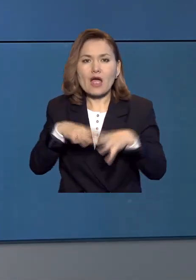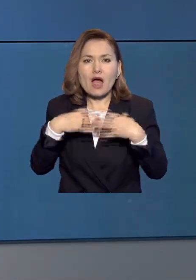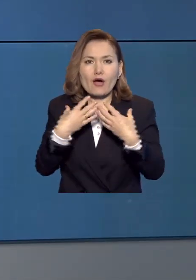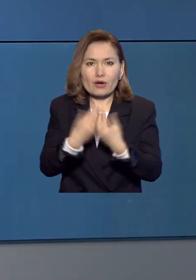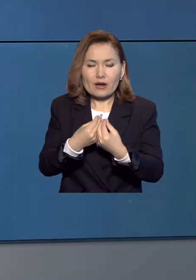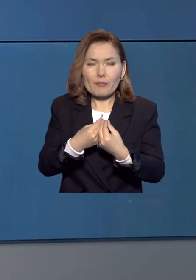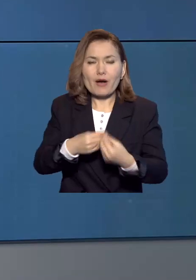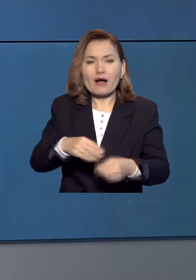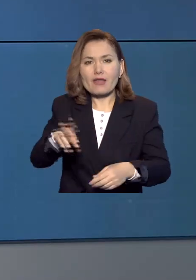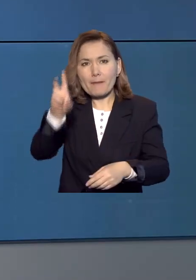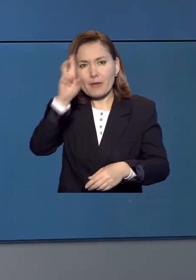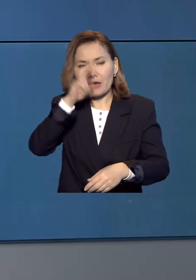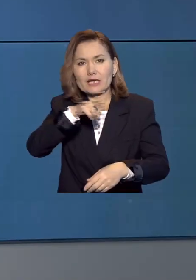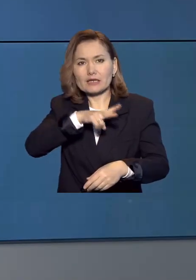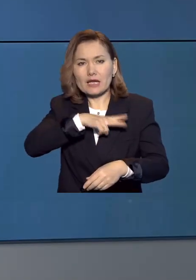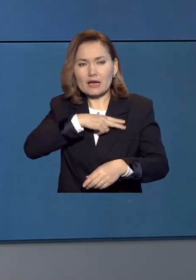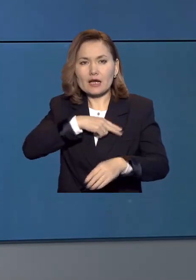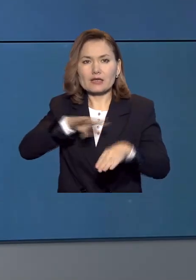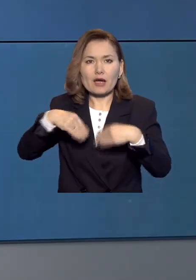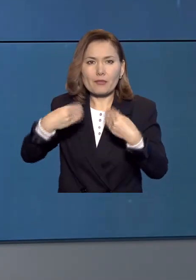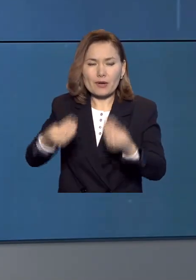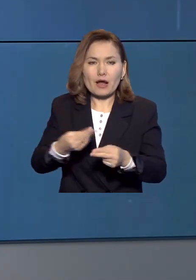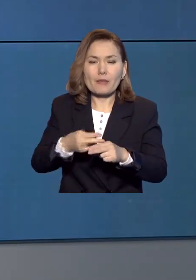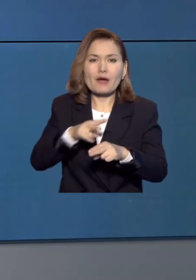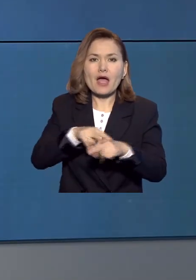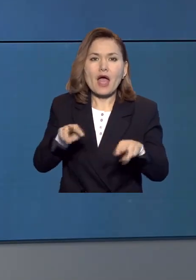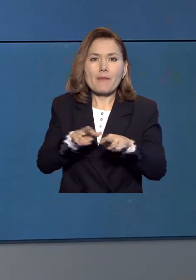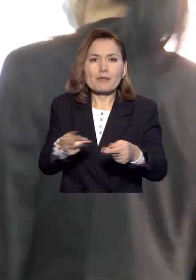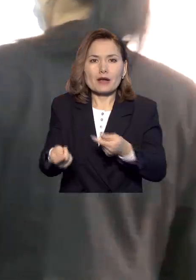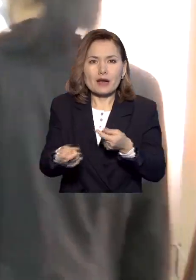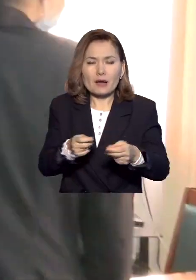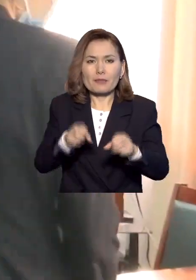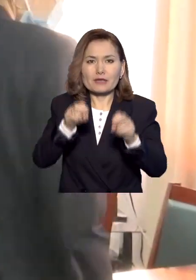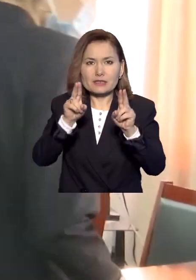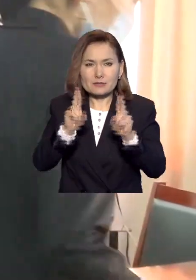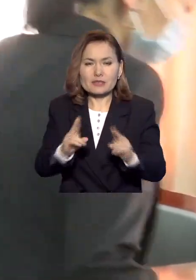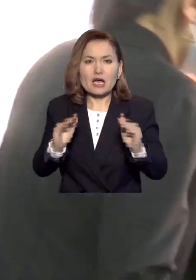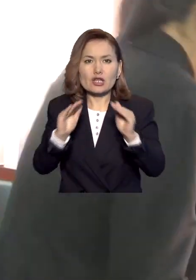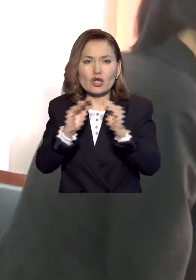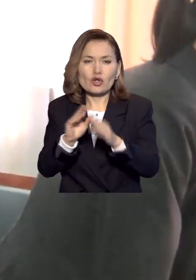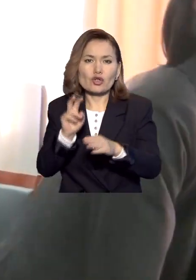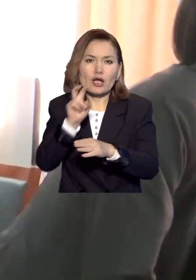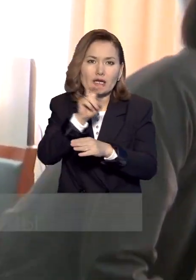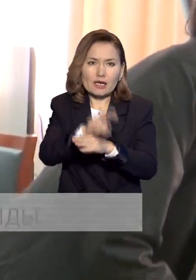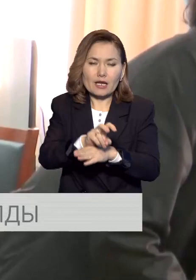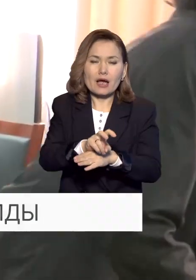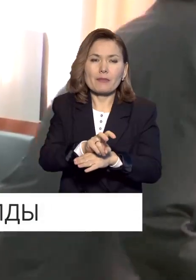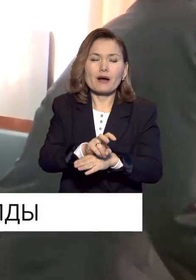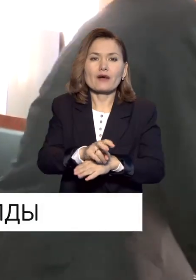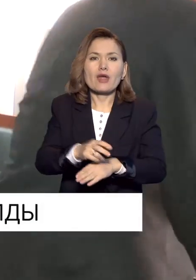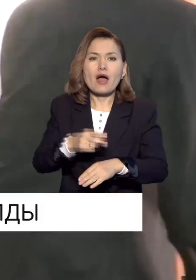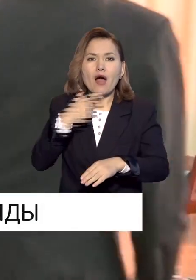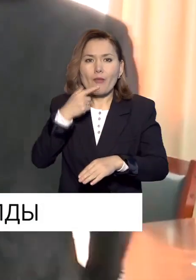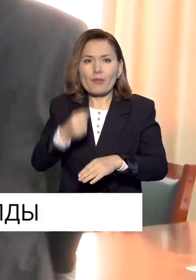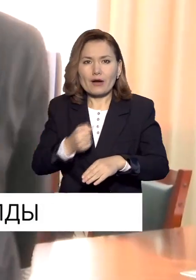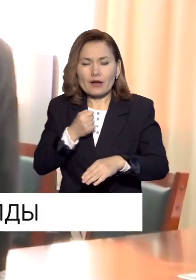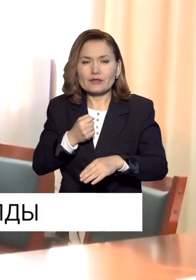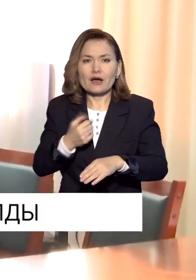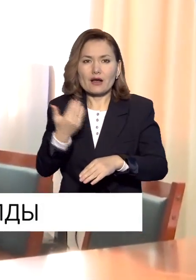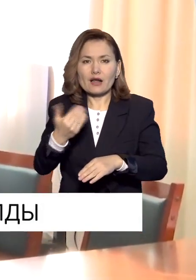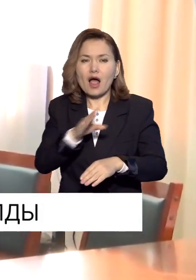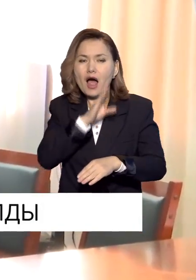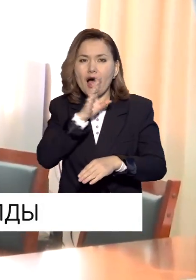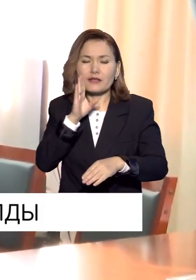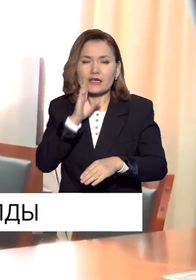наградалар тапсырылды. Өңірге барған ішкі істер министрі Ерлан Тұрғымбаев арнайы жасақ қызметкері Дархан Барғанаевтың анасына 2-ші дәрежелі айбын